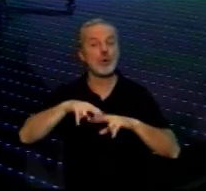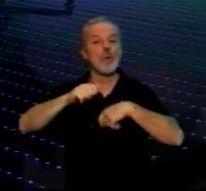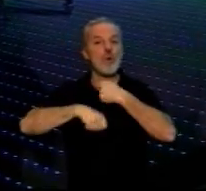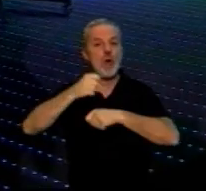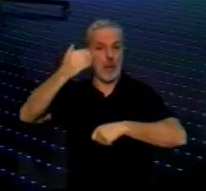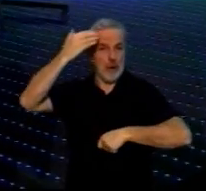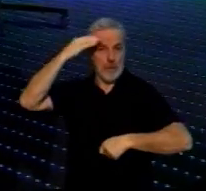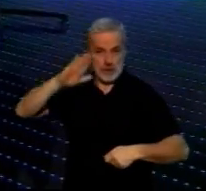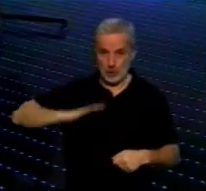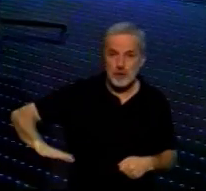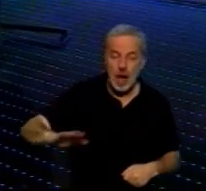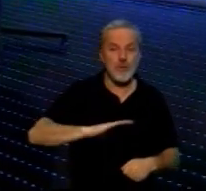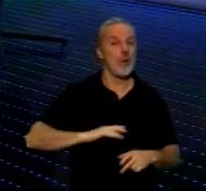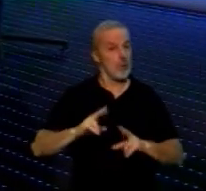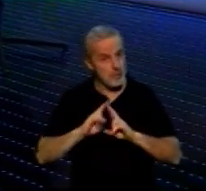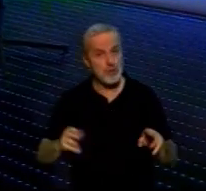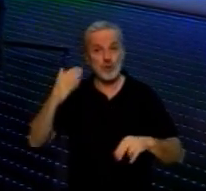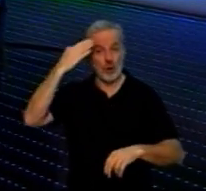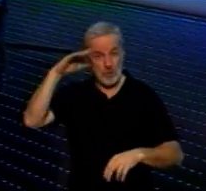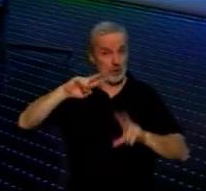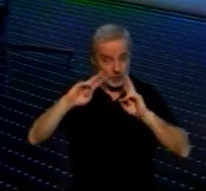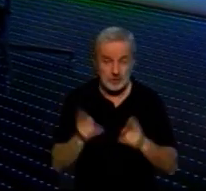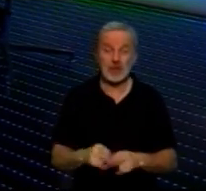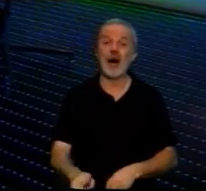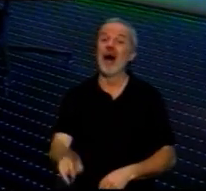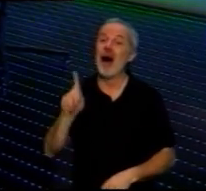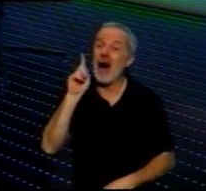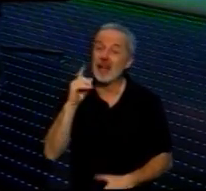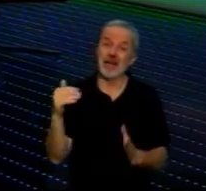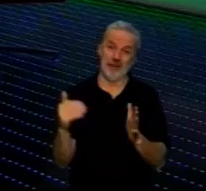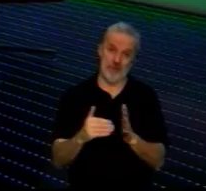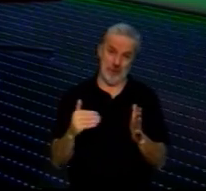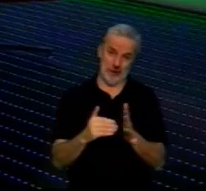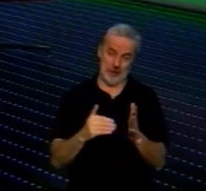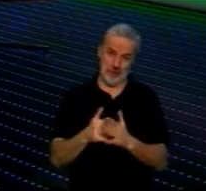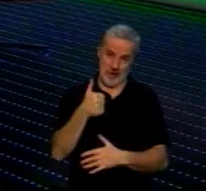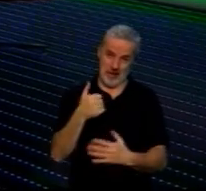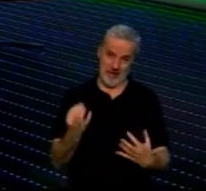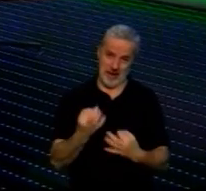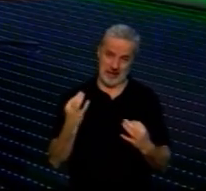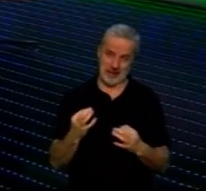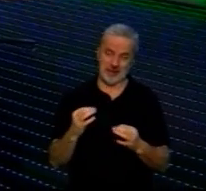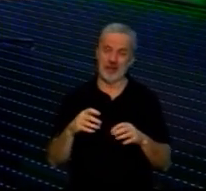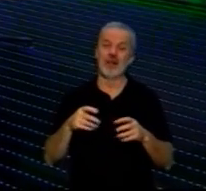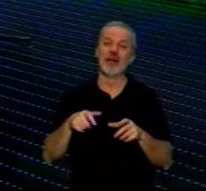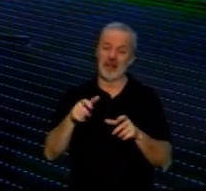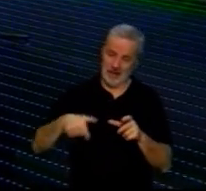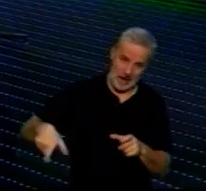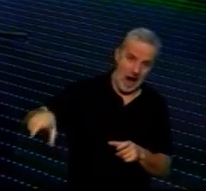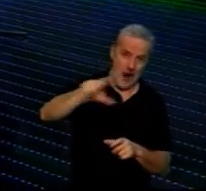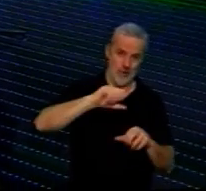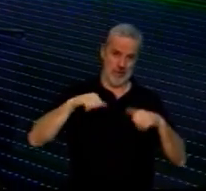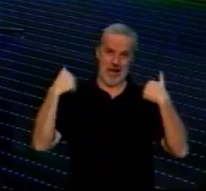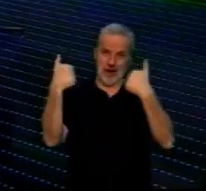šanci získat i světový šampionát, ale k tomu všemu je potřebné tam jedna maličkost a to je ten zakrytý dřevěný velodrom. No